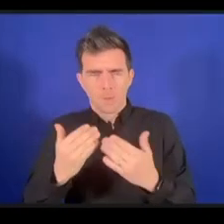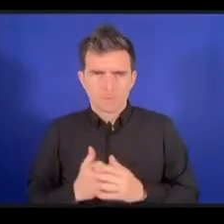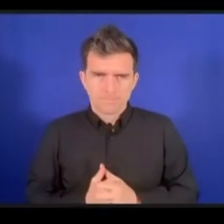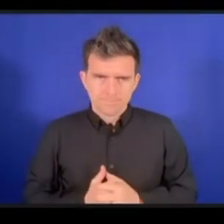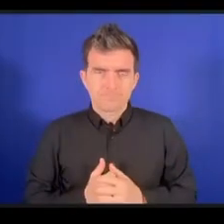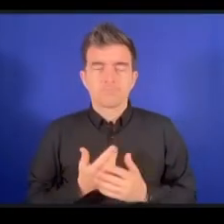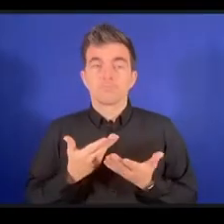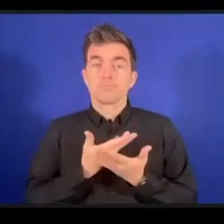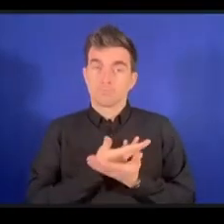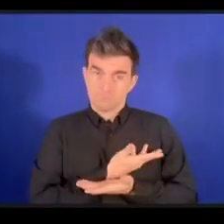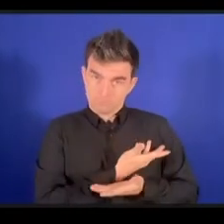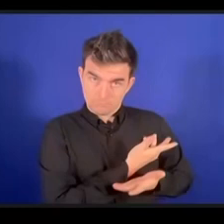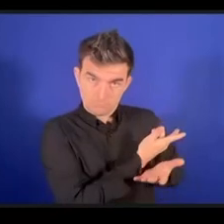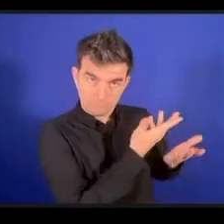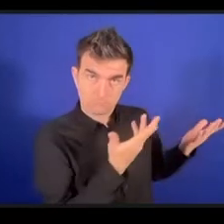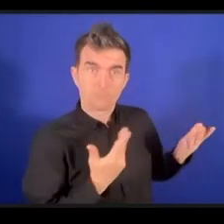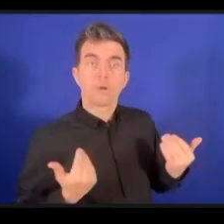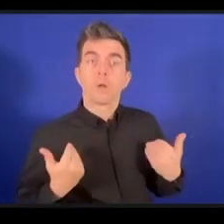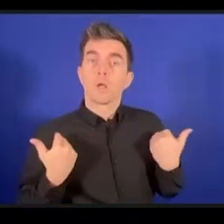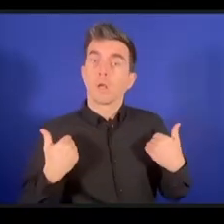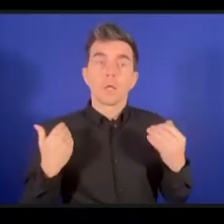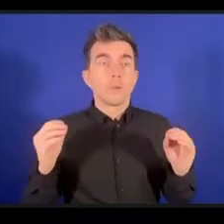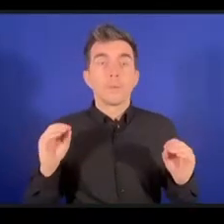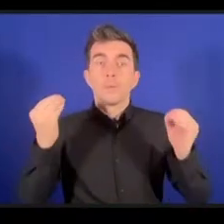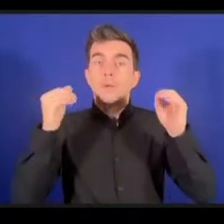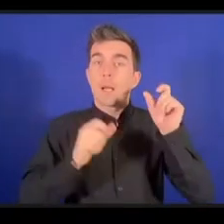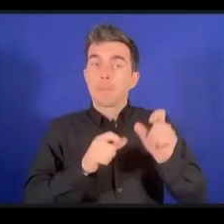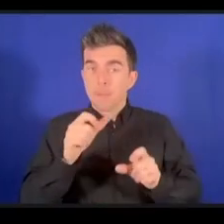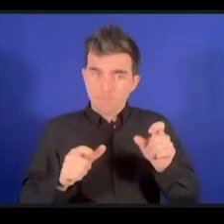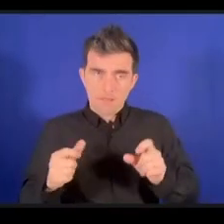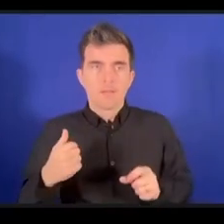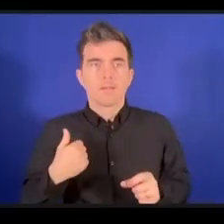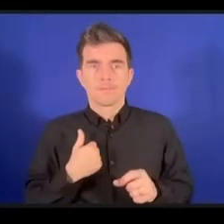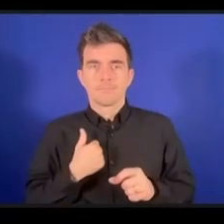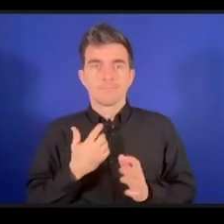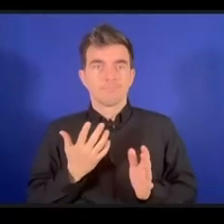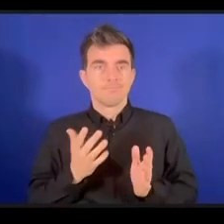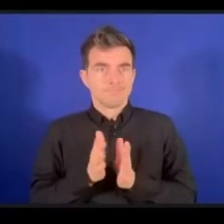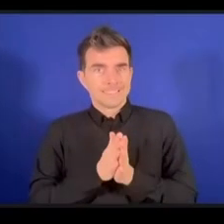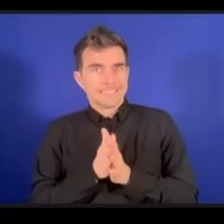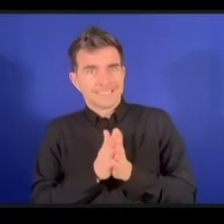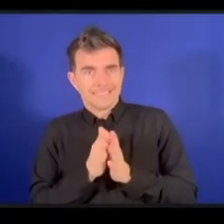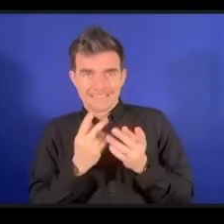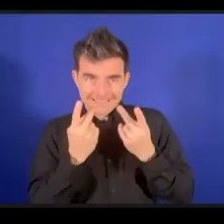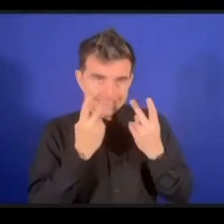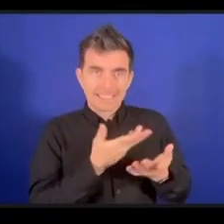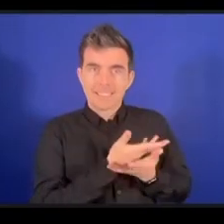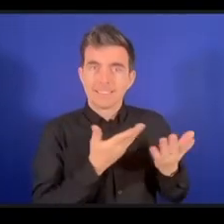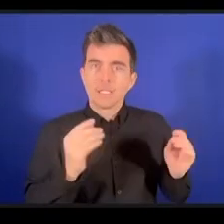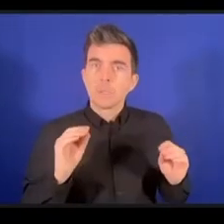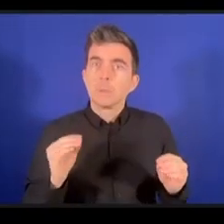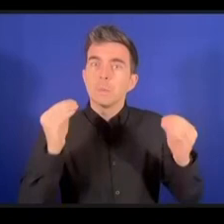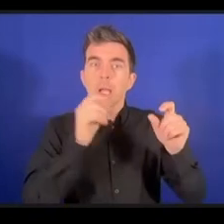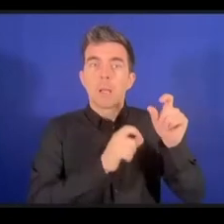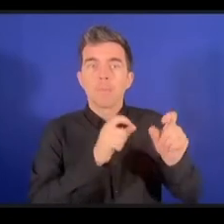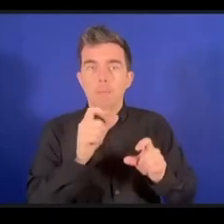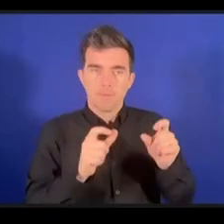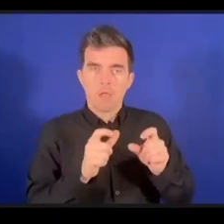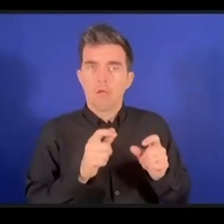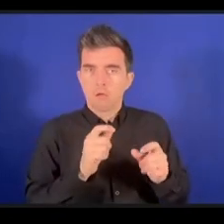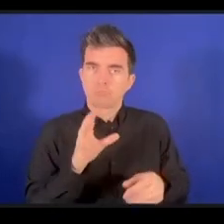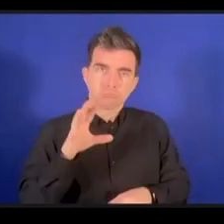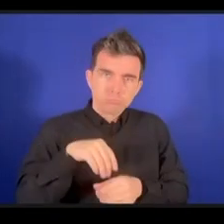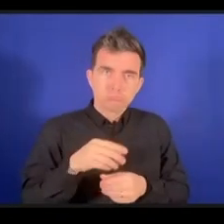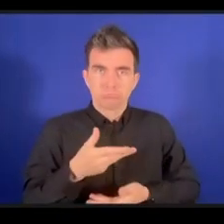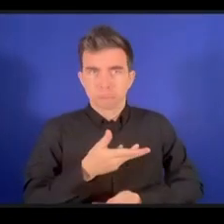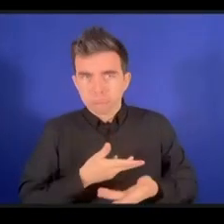我也非常高兴看到会场里面坐了很多年轻人。我是代表数字环境当中的儿童权利动